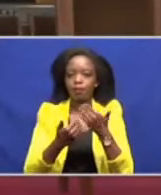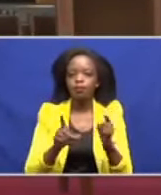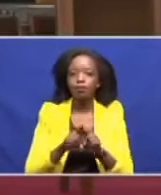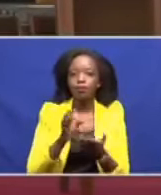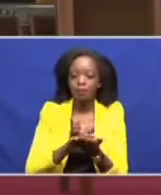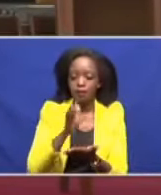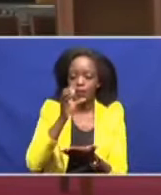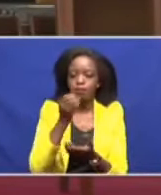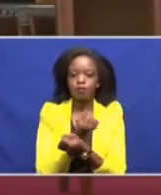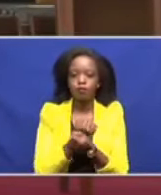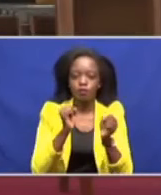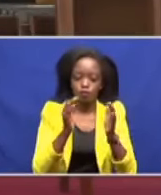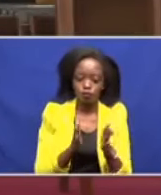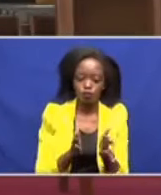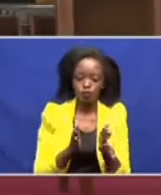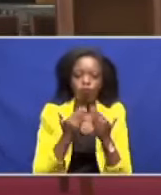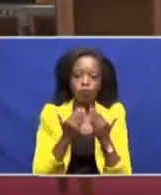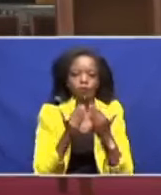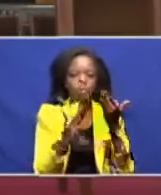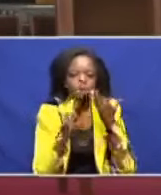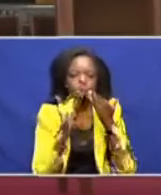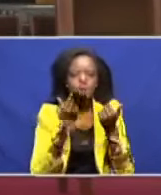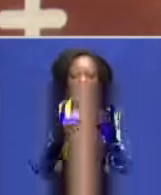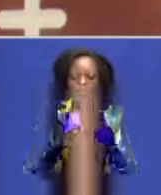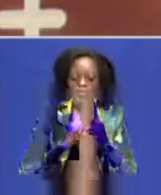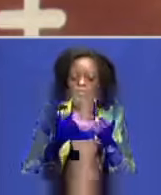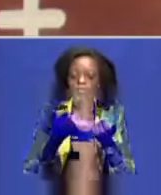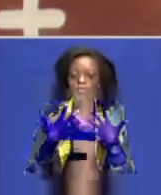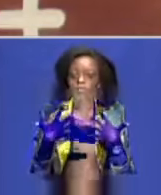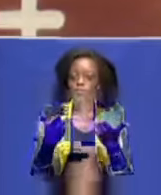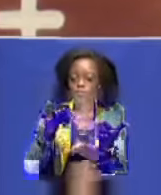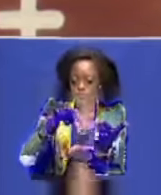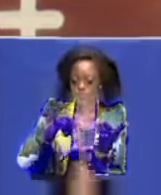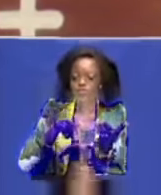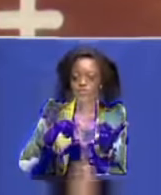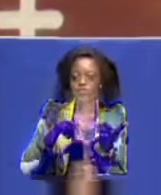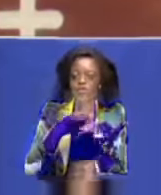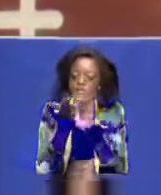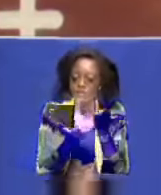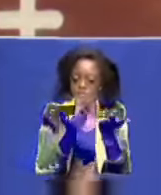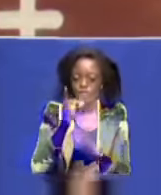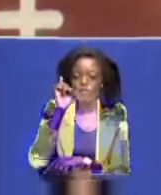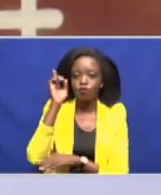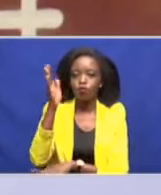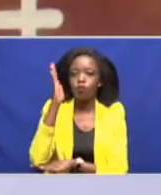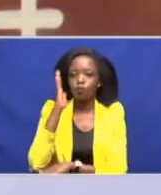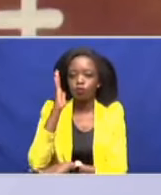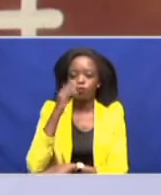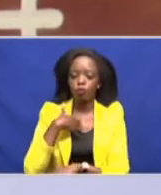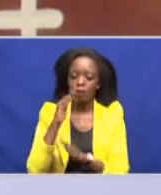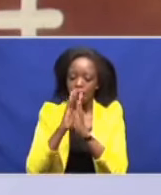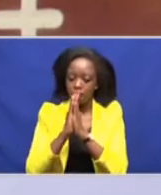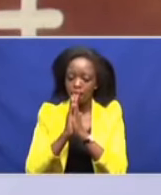cha wokovu. Tunakushukuru kwa kuwa umetujalia tusimame mbele yako na kukutumikia. Tunaomba